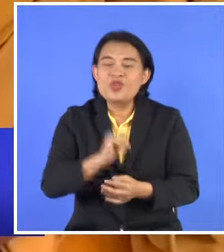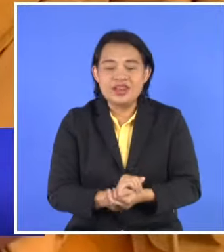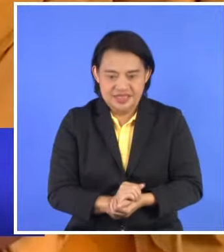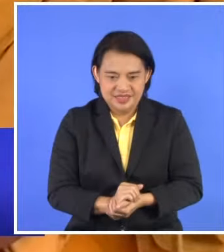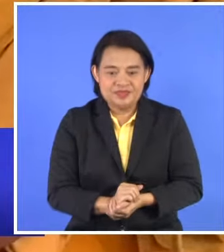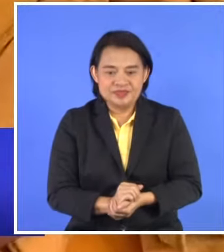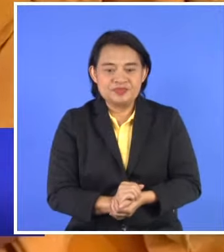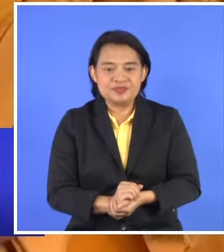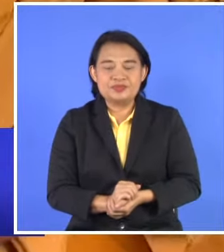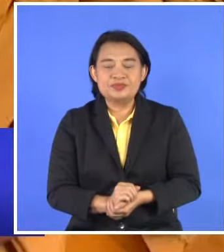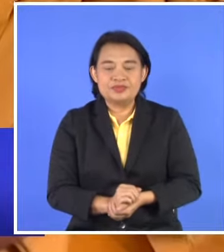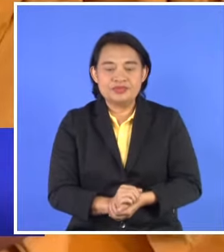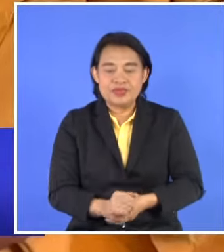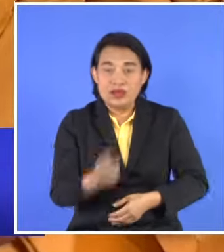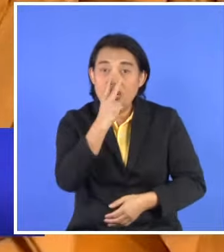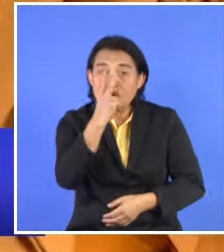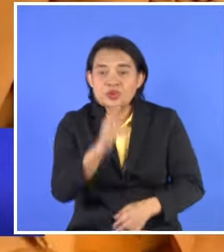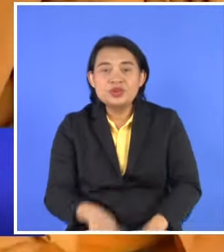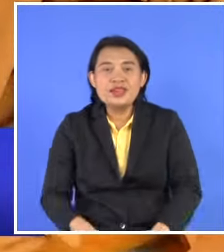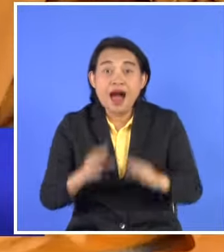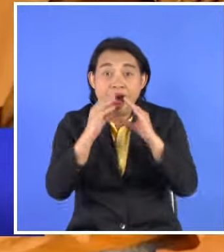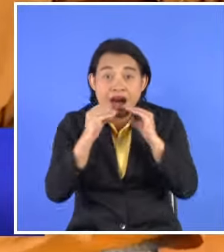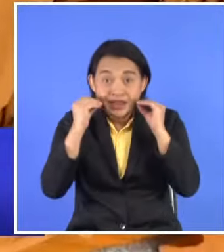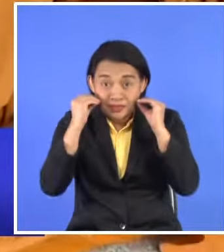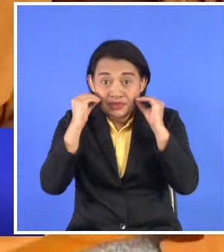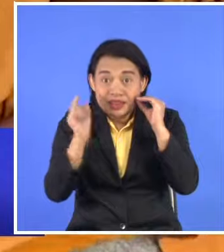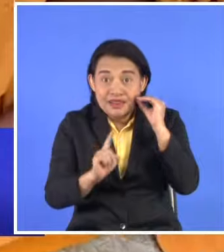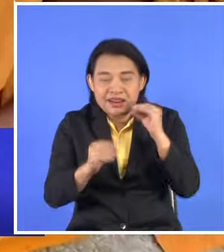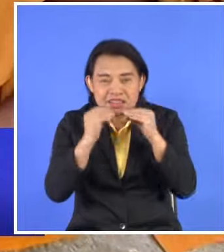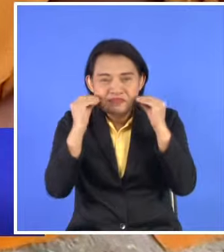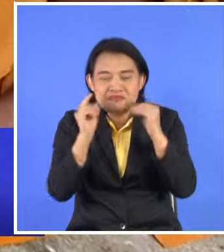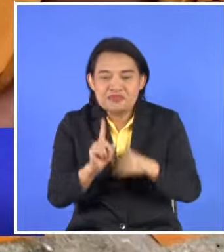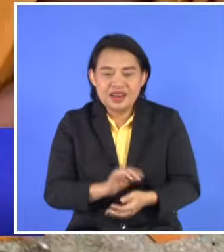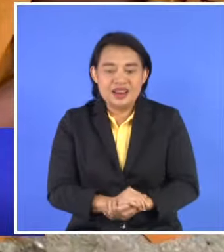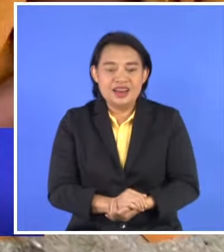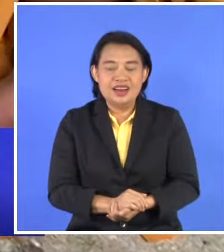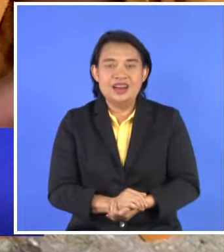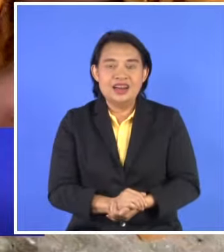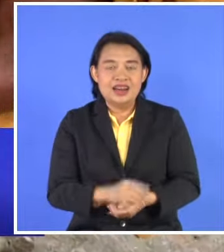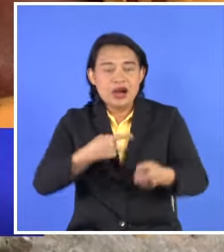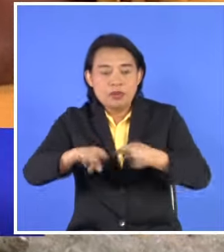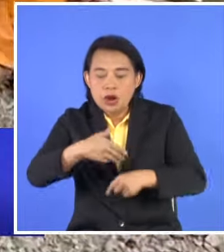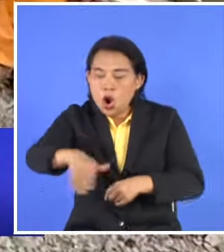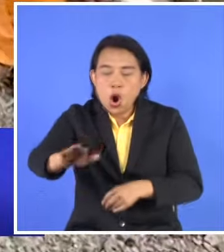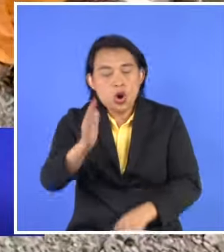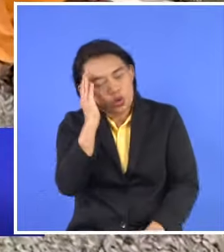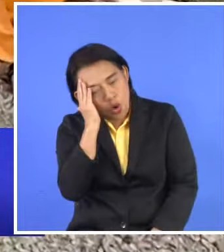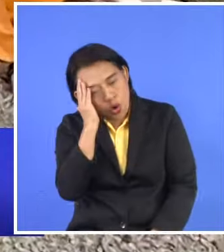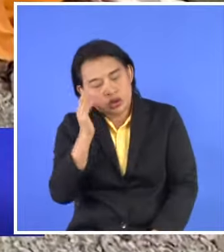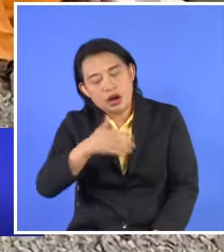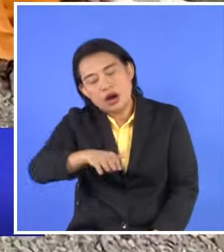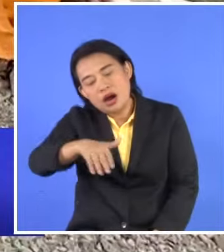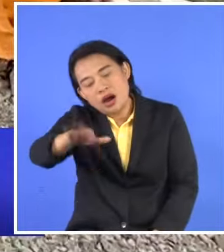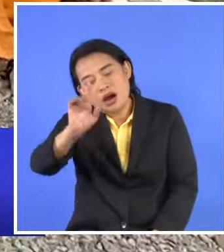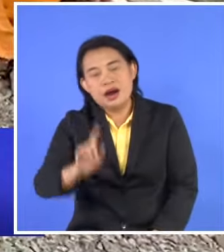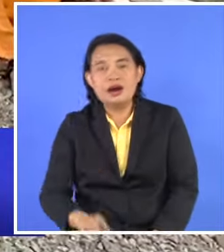สวยเออลองยิ้มซิแพนเค้กยิ้มใส่กล้องหน่อยดินะครับเวลาจะไปนอนเนี่ยไปๆๆเนี่ยแค่กวักแค่เนี้ยก็เดิน